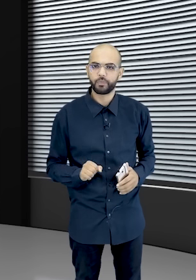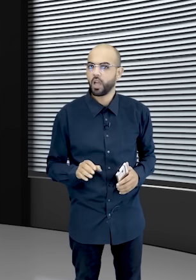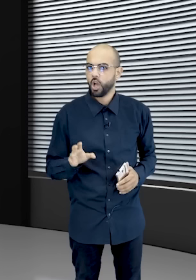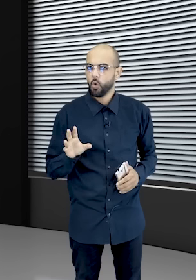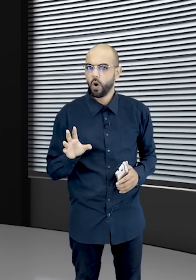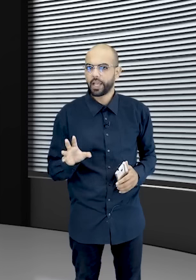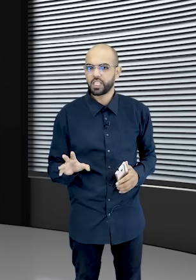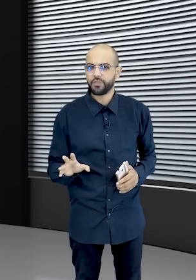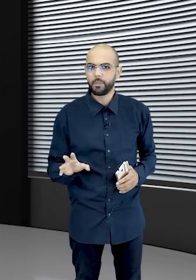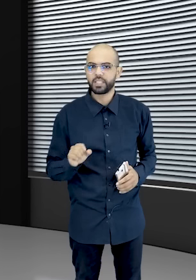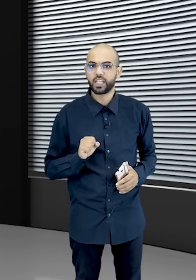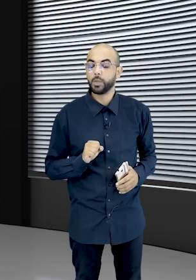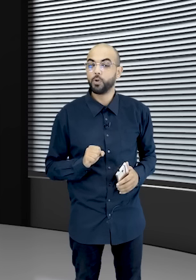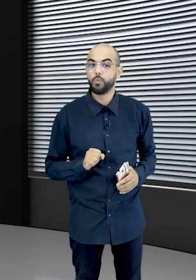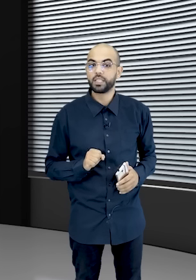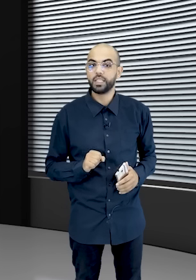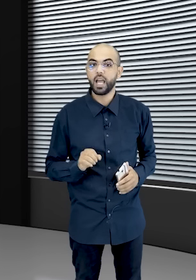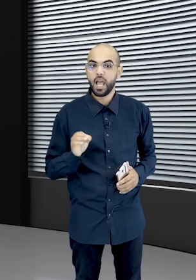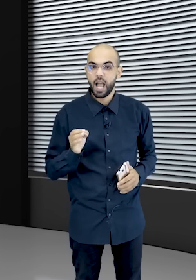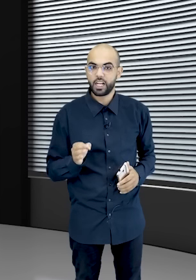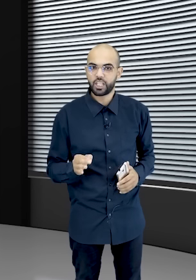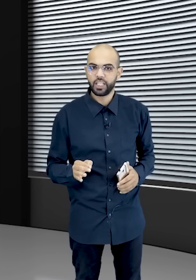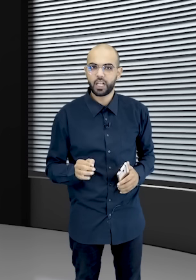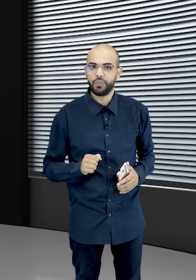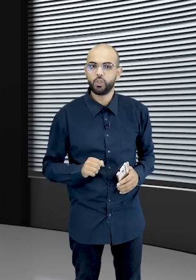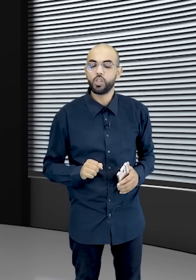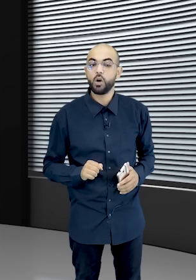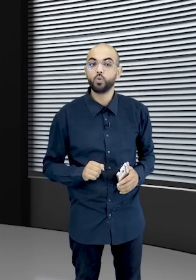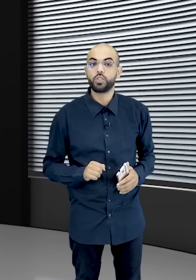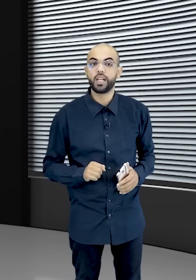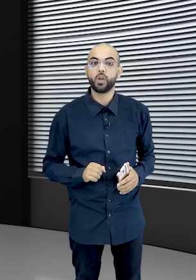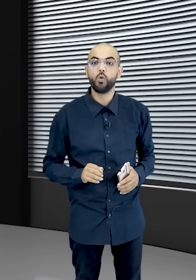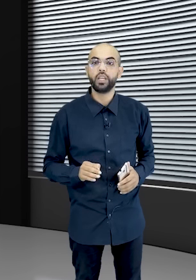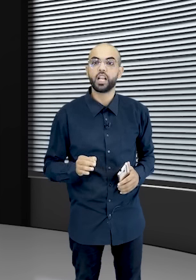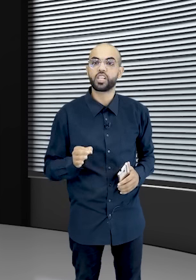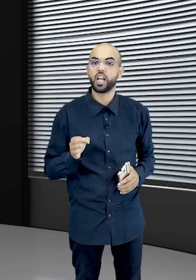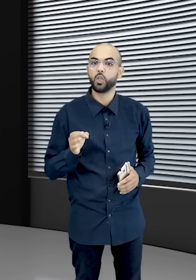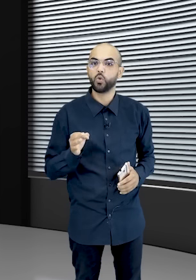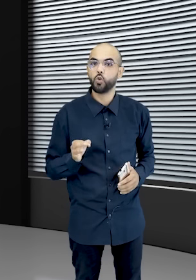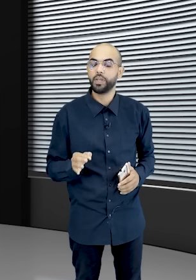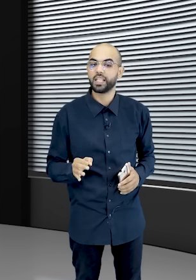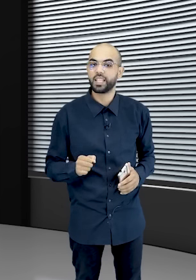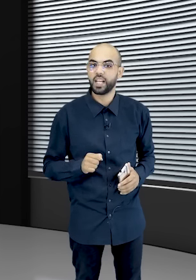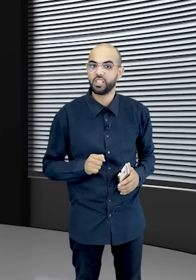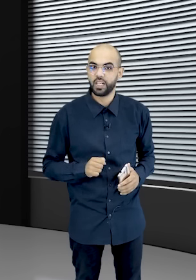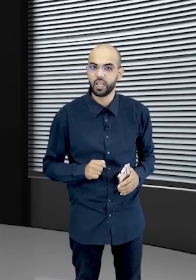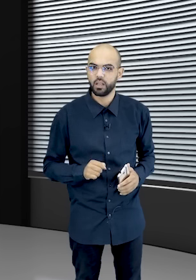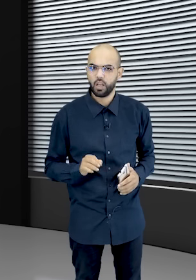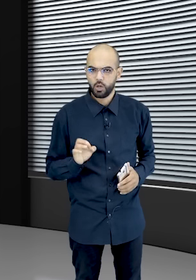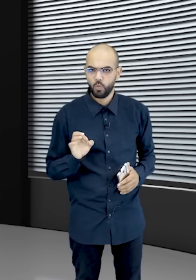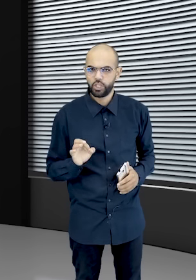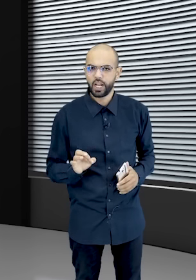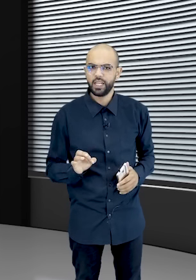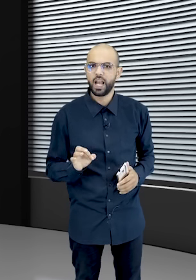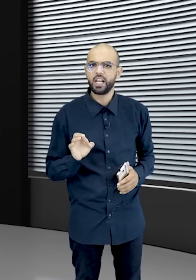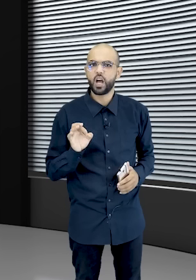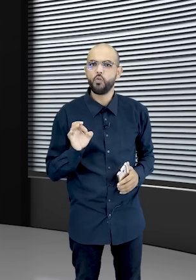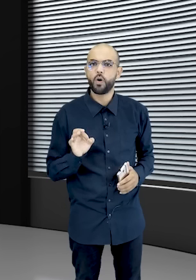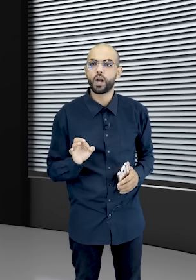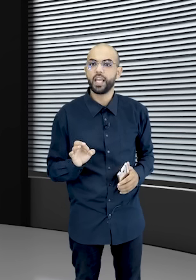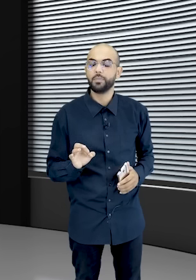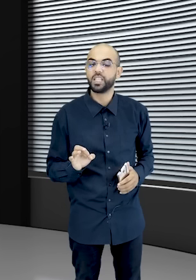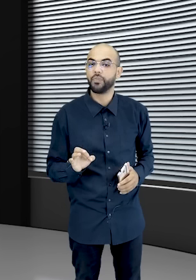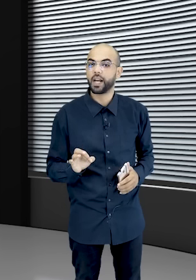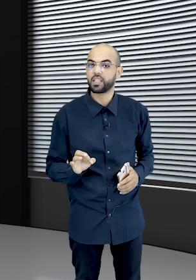المغربية. وكشف مصدر دبلوماسي أن شريط الفيديو يعود تاريخه إلى شهر يوليو من السنة الجارية، مشيرا إلى